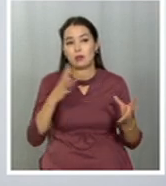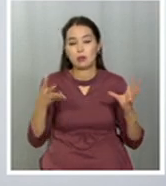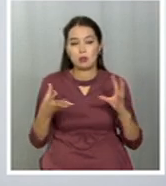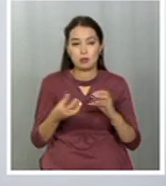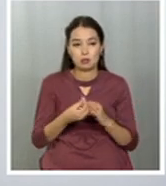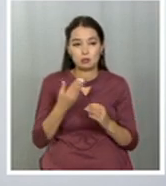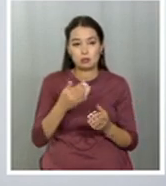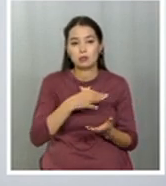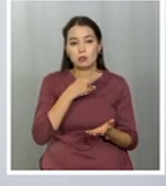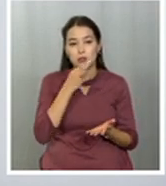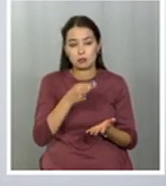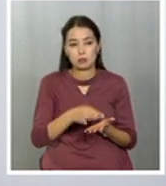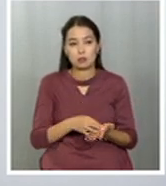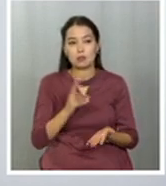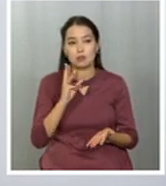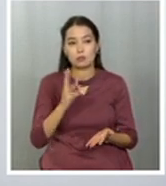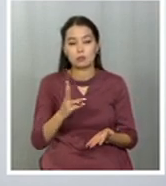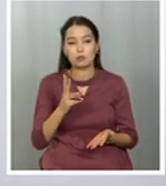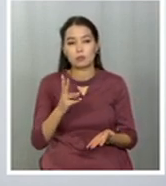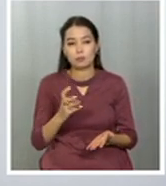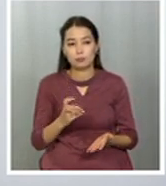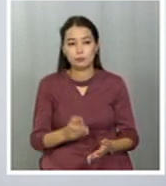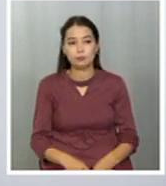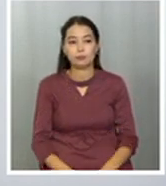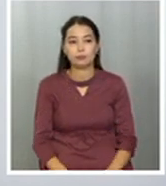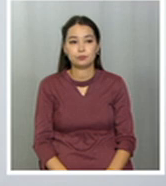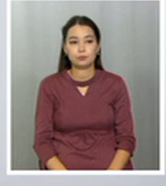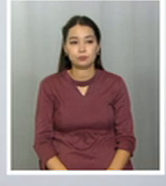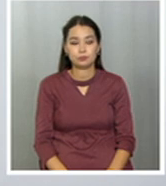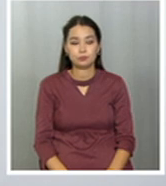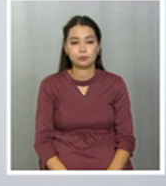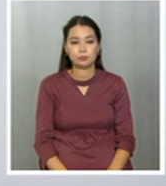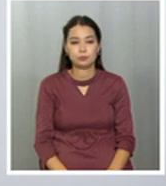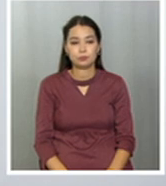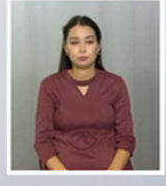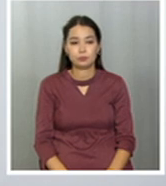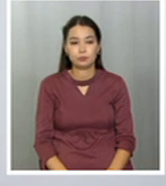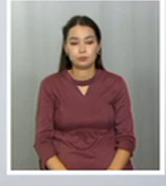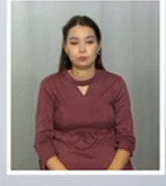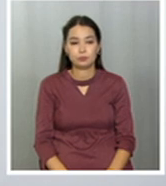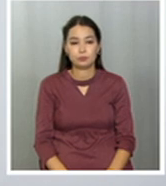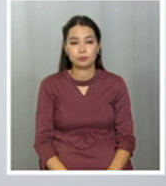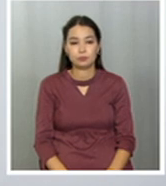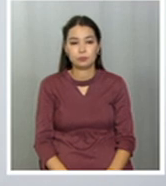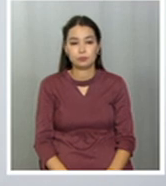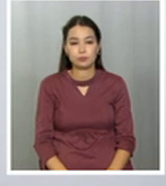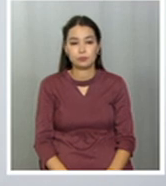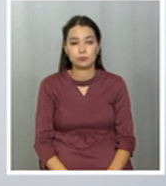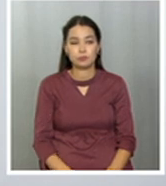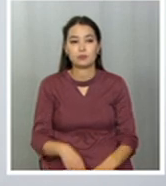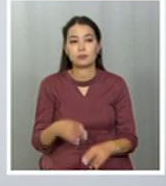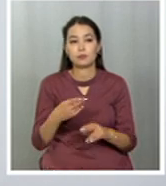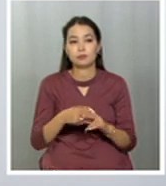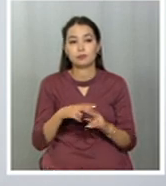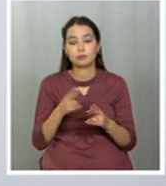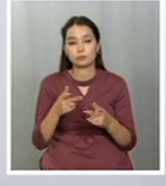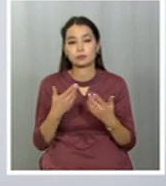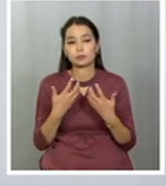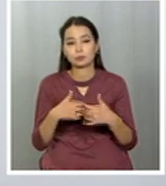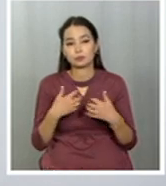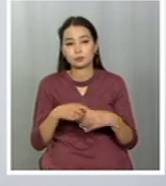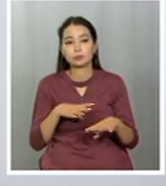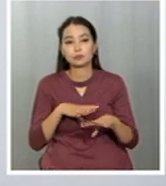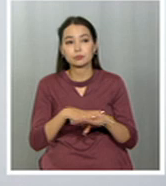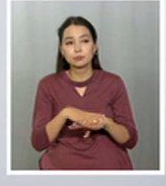қосындысы 3200-іміз ол СН болып табылады. Енді біз арифметикалық